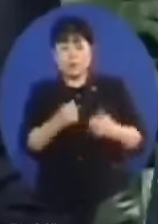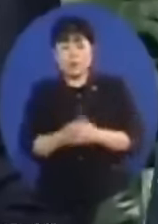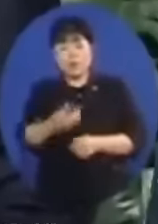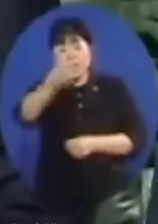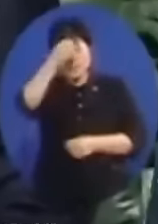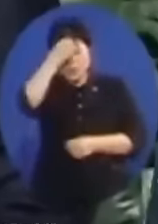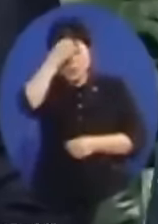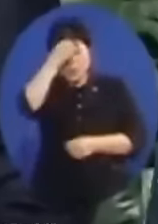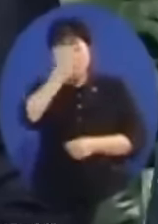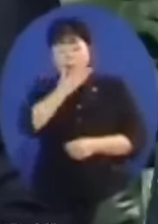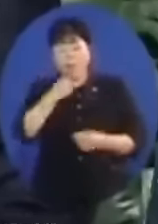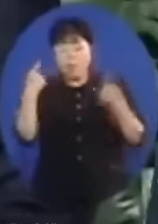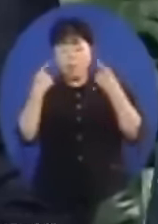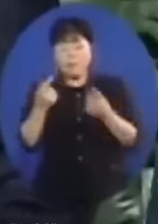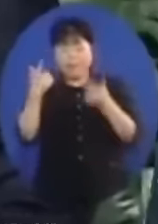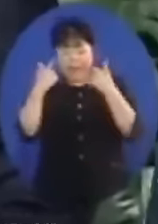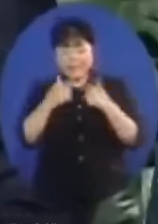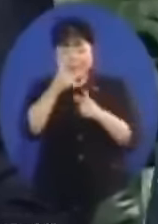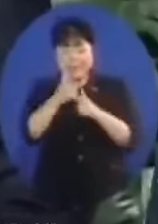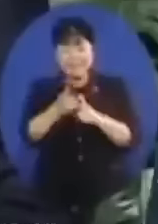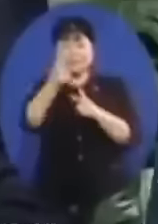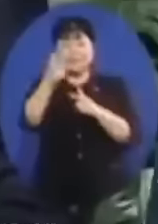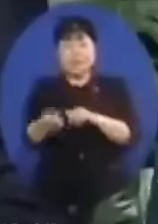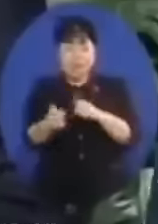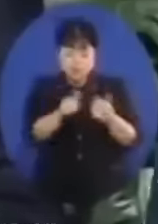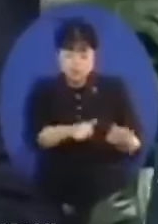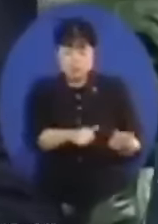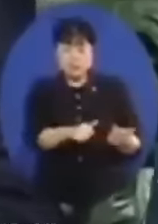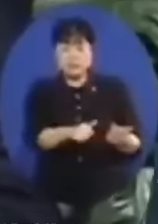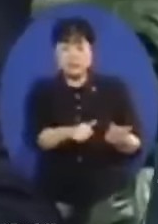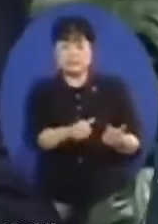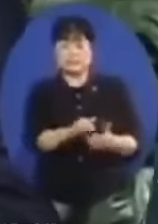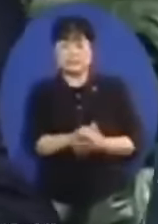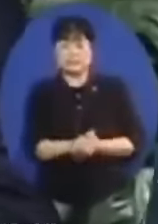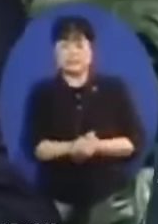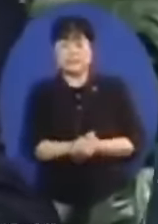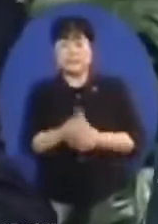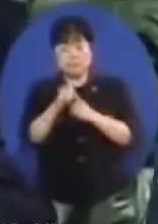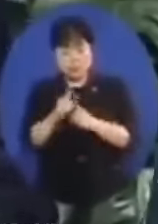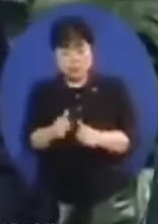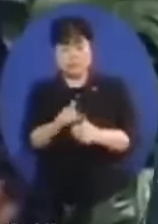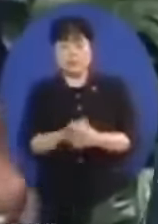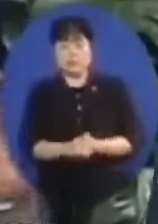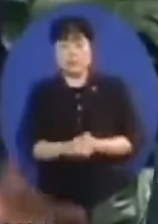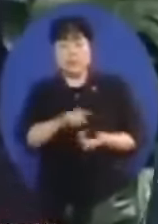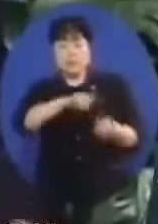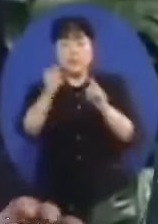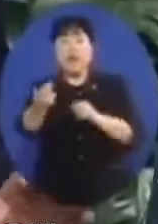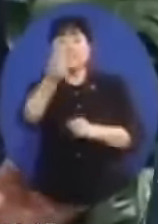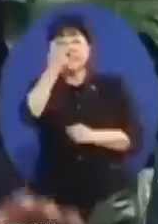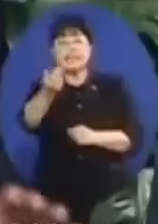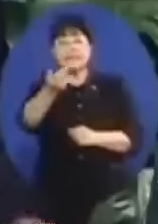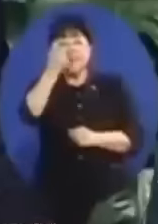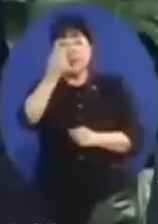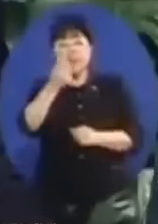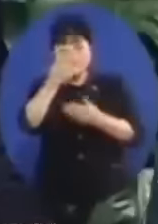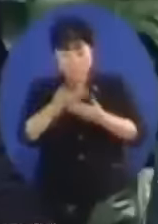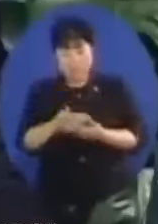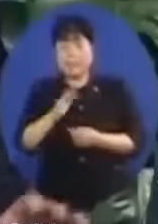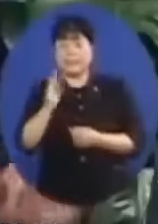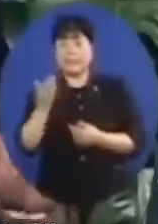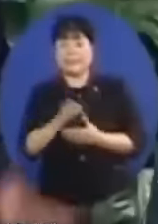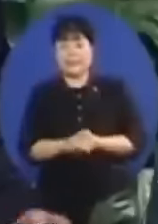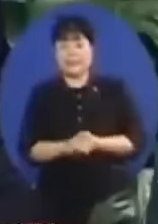기독교 복음이란 항상 예수의 죽음에 따라서 부활의 생명이 주어지는